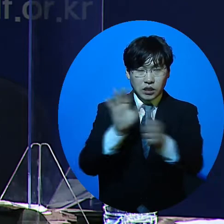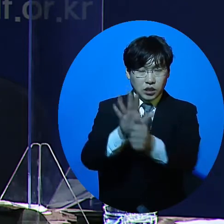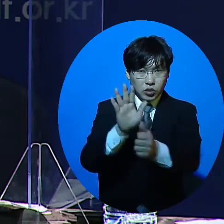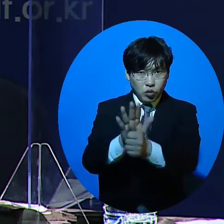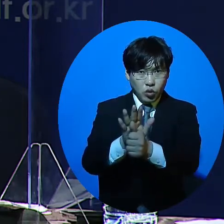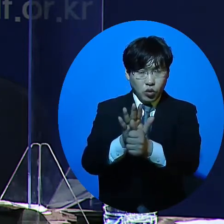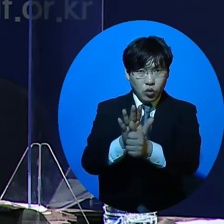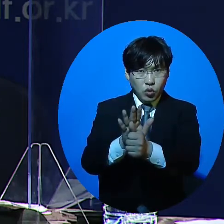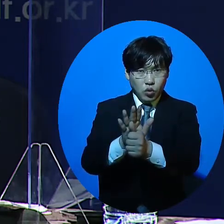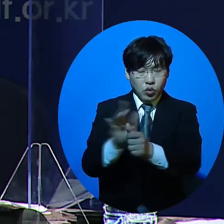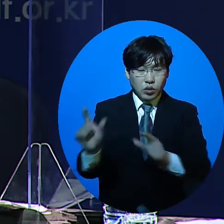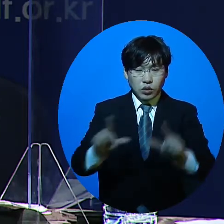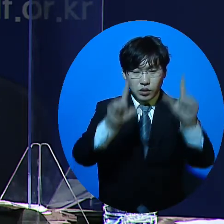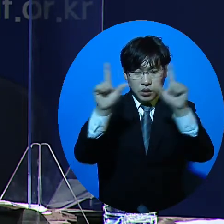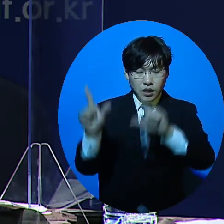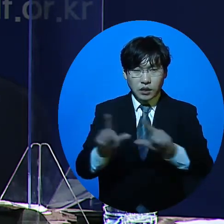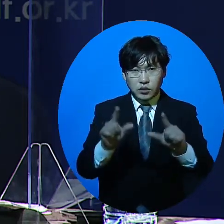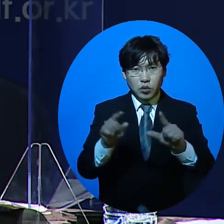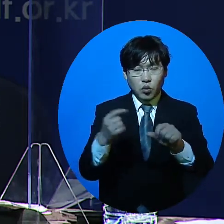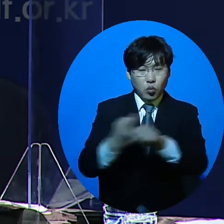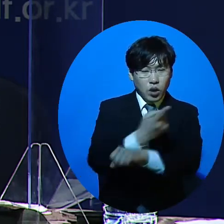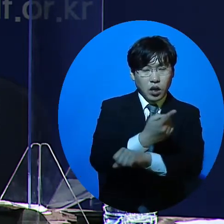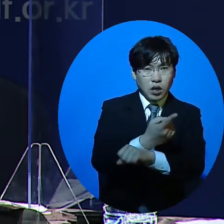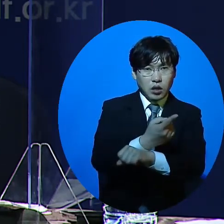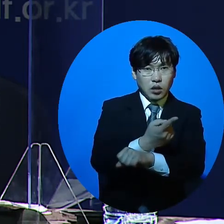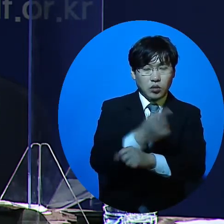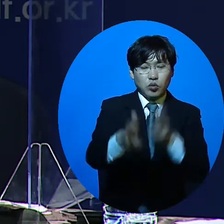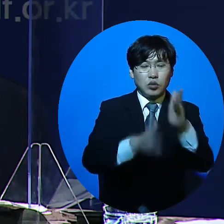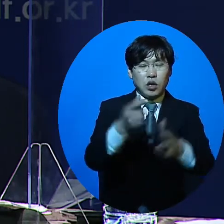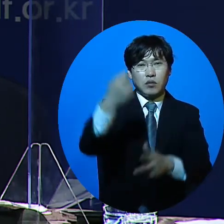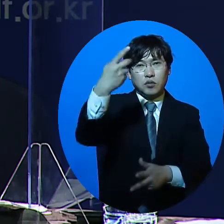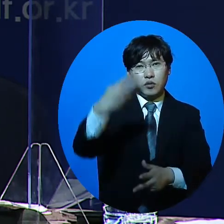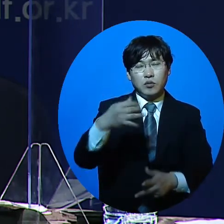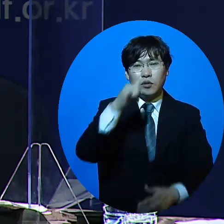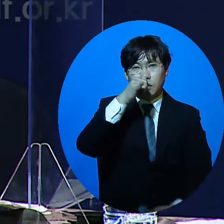생활체육 지도자 외에도 너무나도 많습니다.